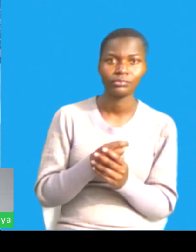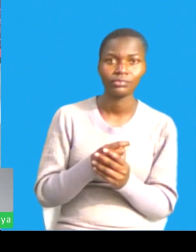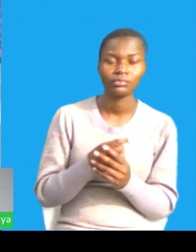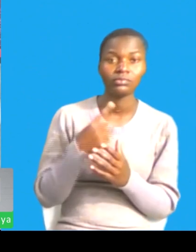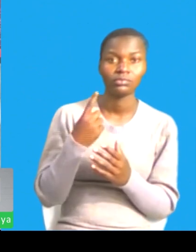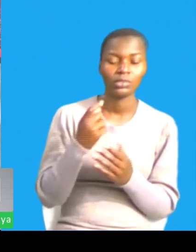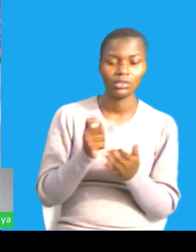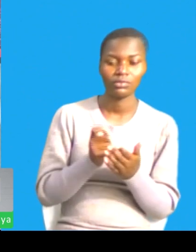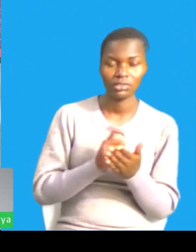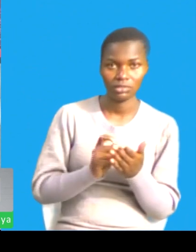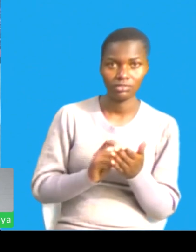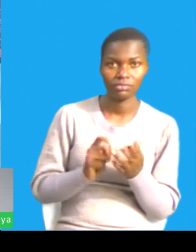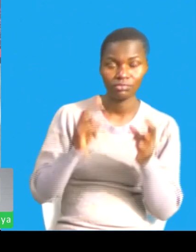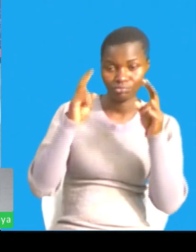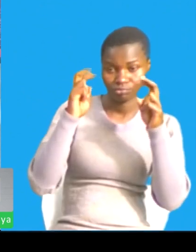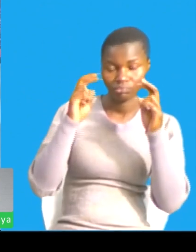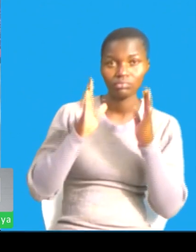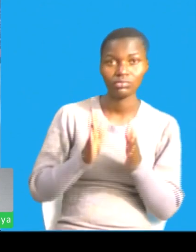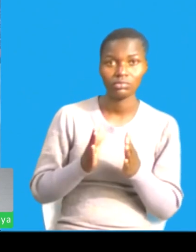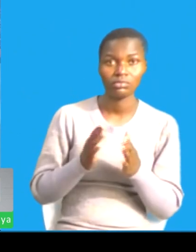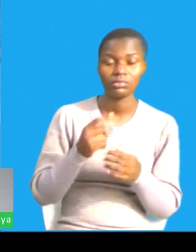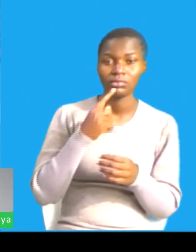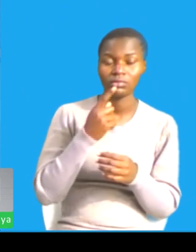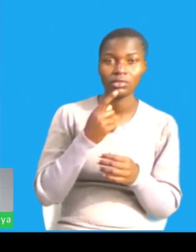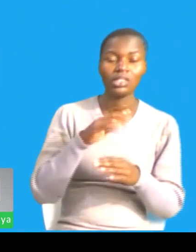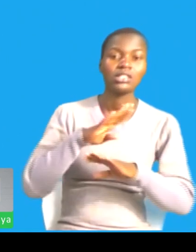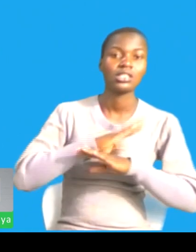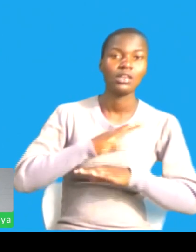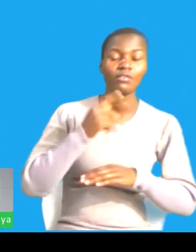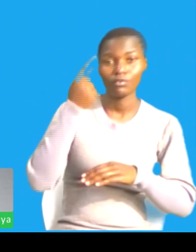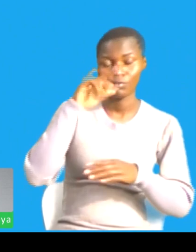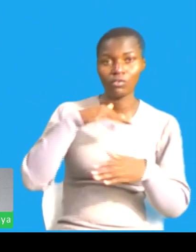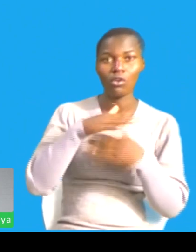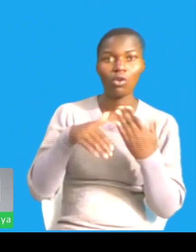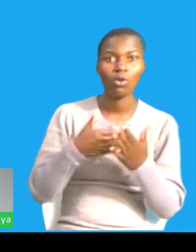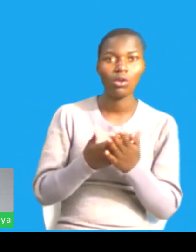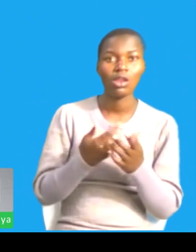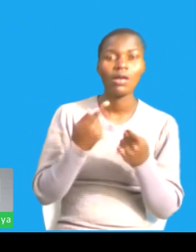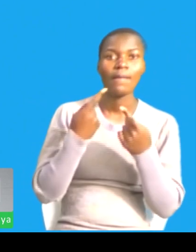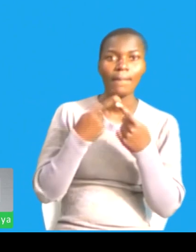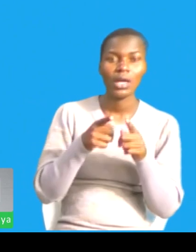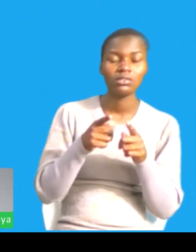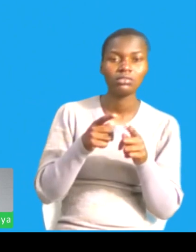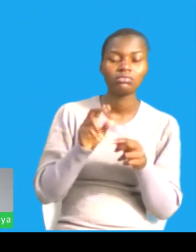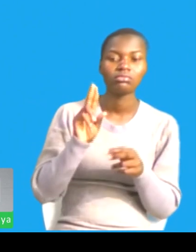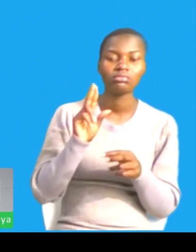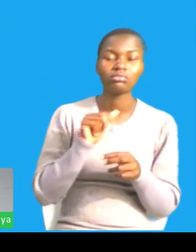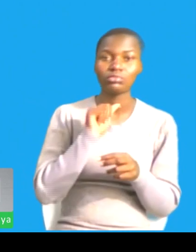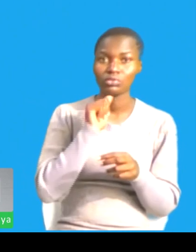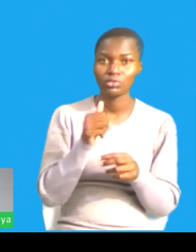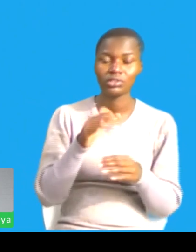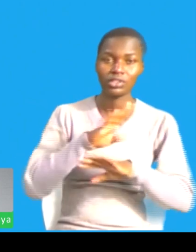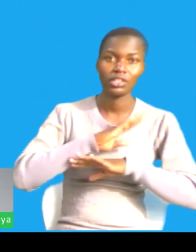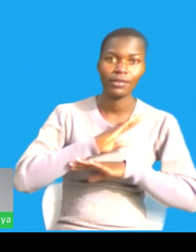Gandhi. There is enough ya kila mtu, lakini hakuna enough ya tumbo za watu